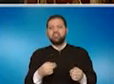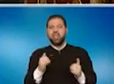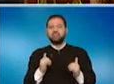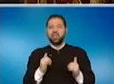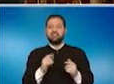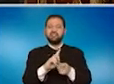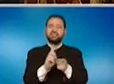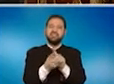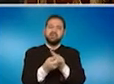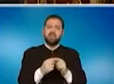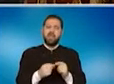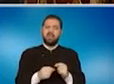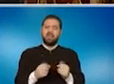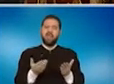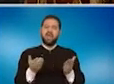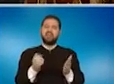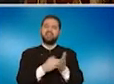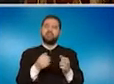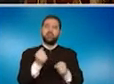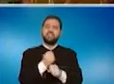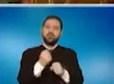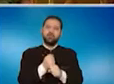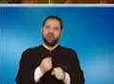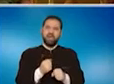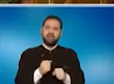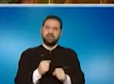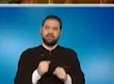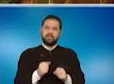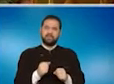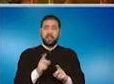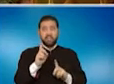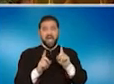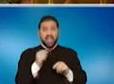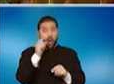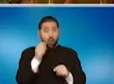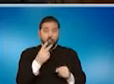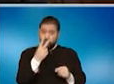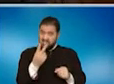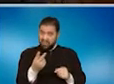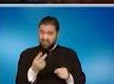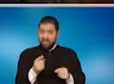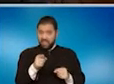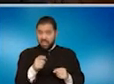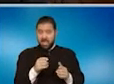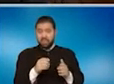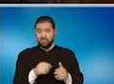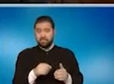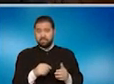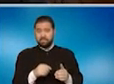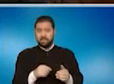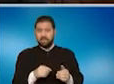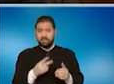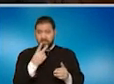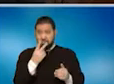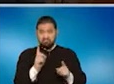că există o stare în care omul se vede pe sine ca fiind nevrednic de condiția lui de om, de toate binefacerile